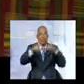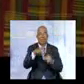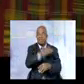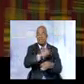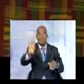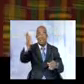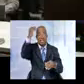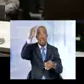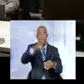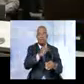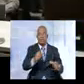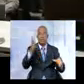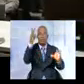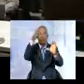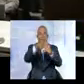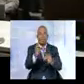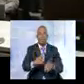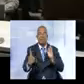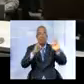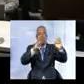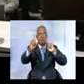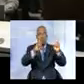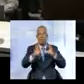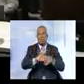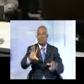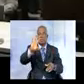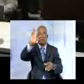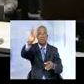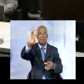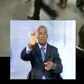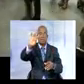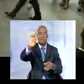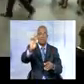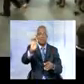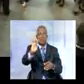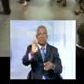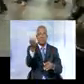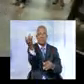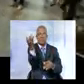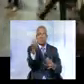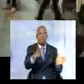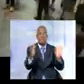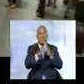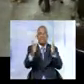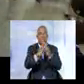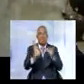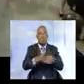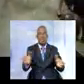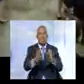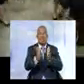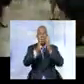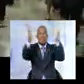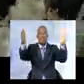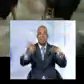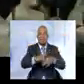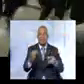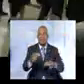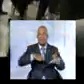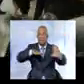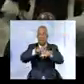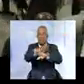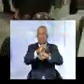gouvernement participent au débat général de la 68e session de l'Assemblée générale des Nations Unies, au nombre desquels